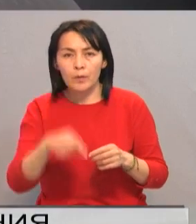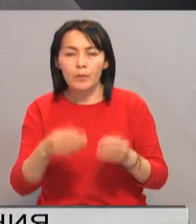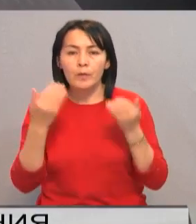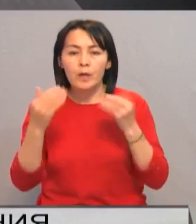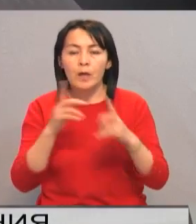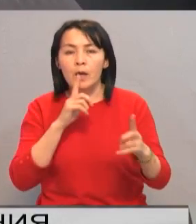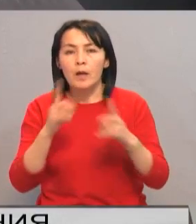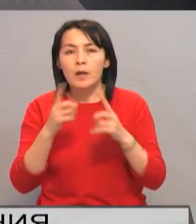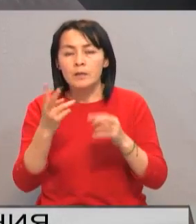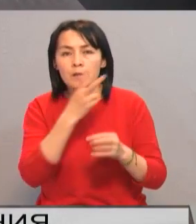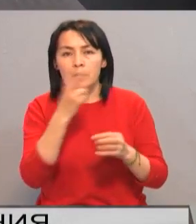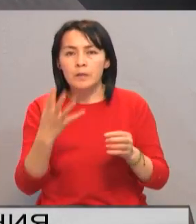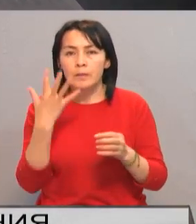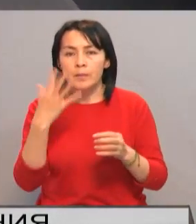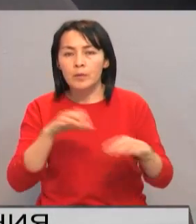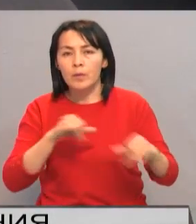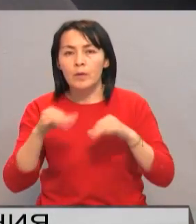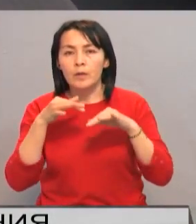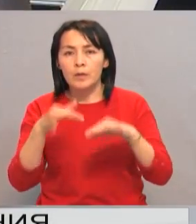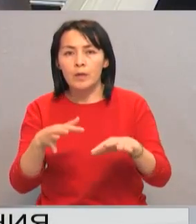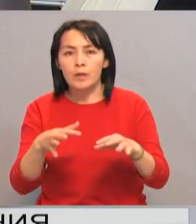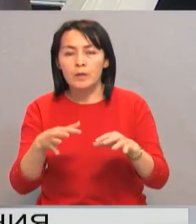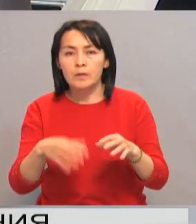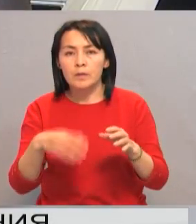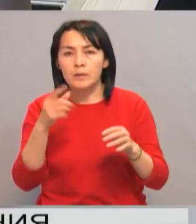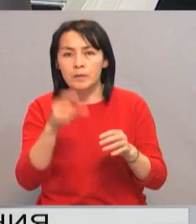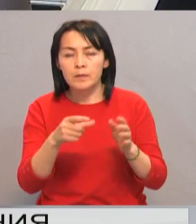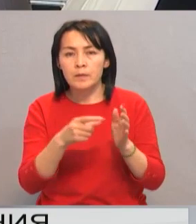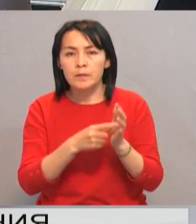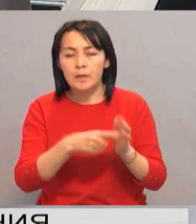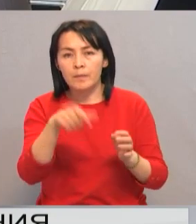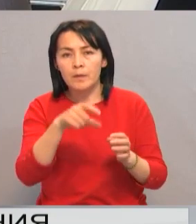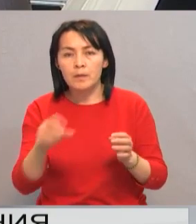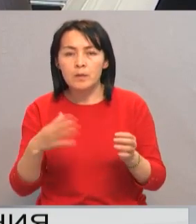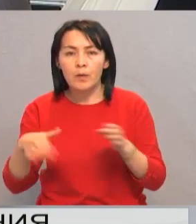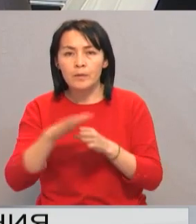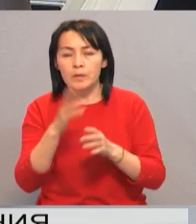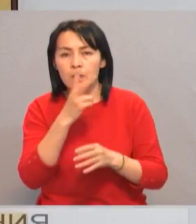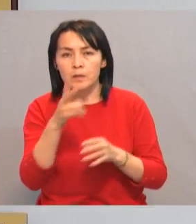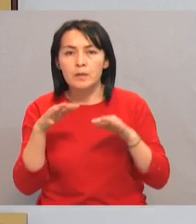присяжными заседателями рассмотрено 5 уголовных дел в отношении 7 лиц, и это составляет от